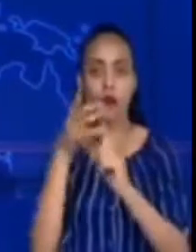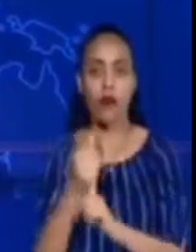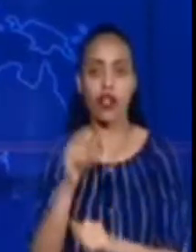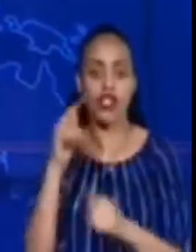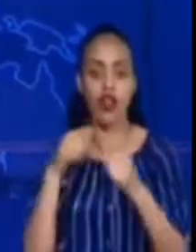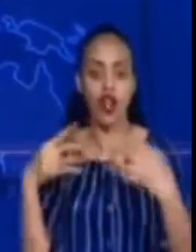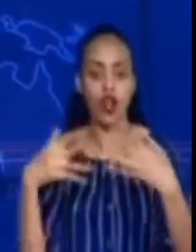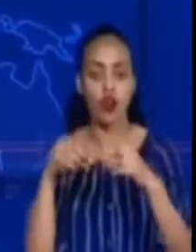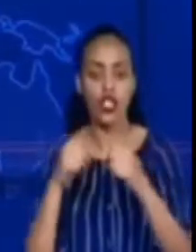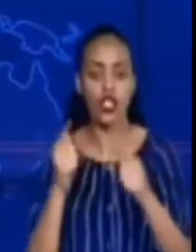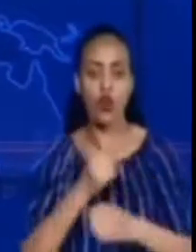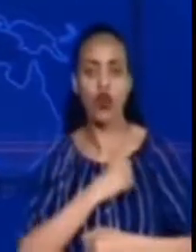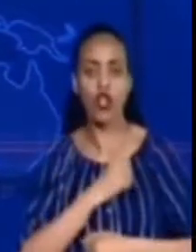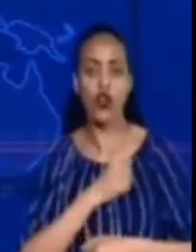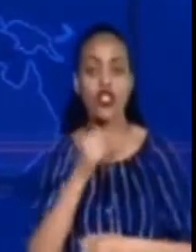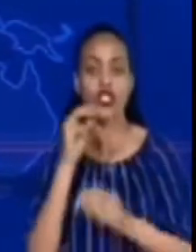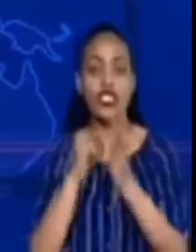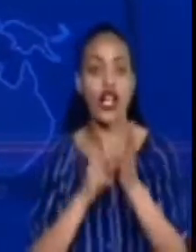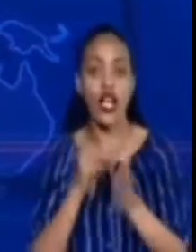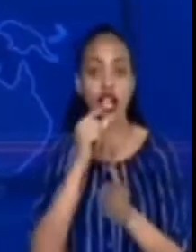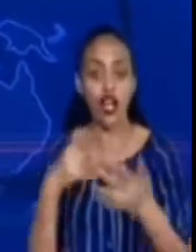ነው